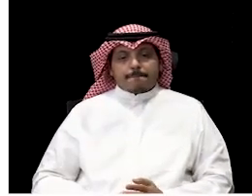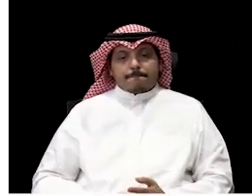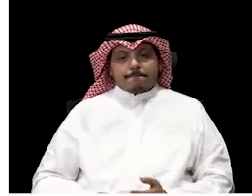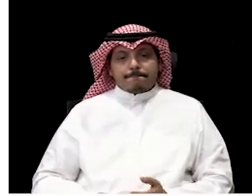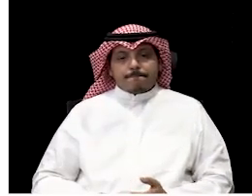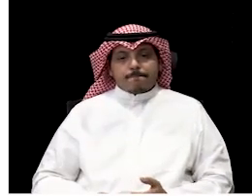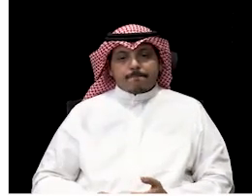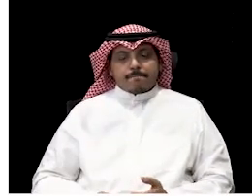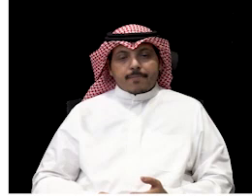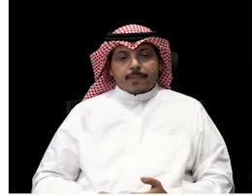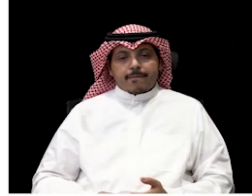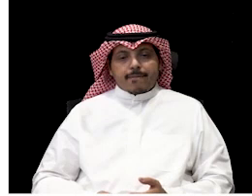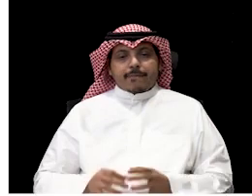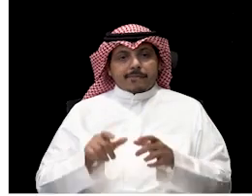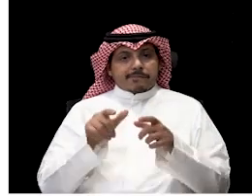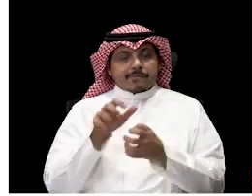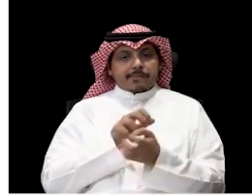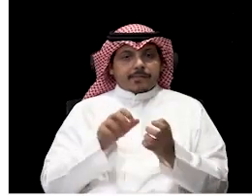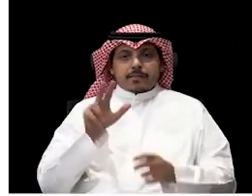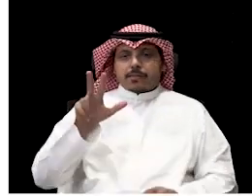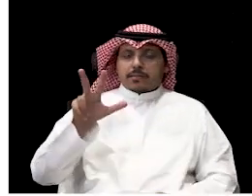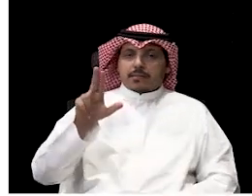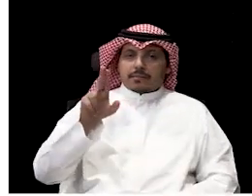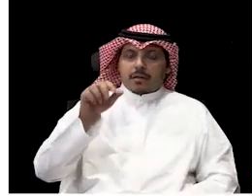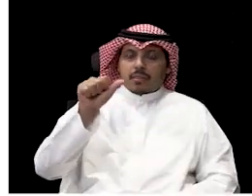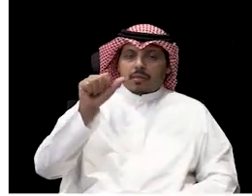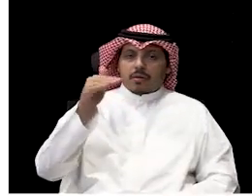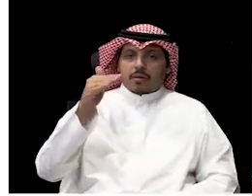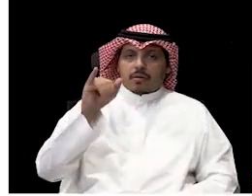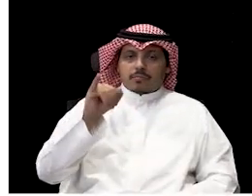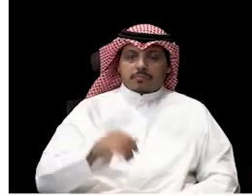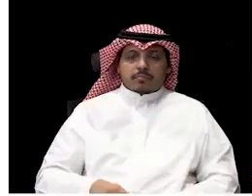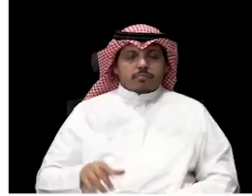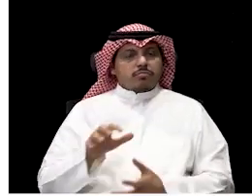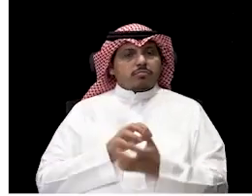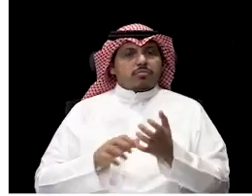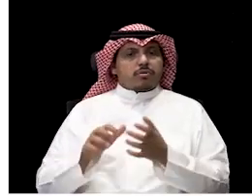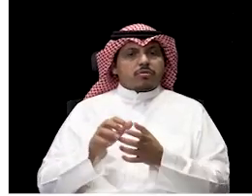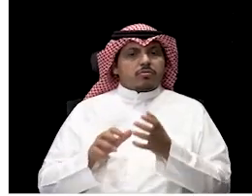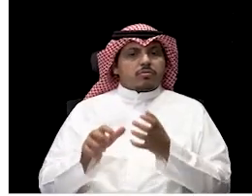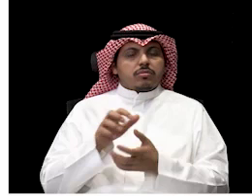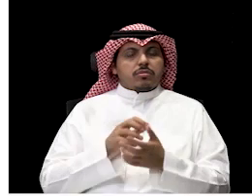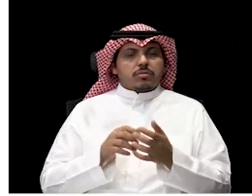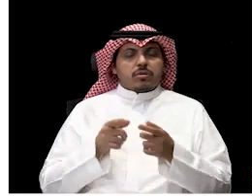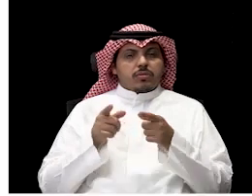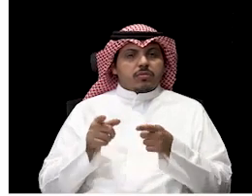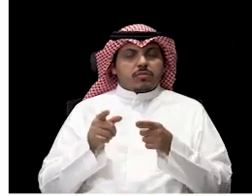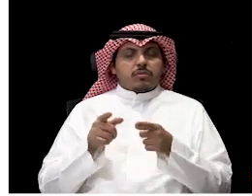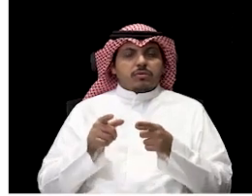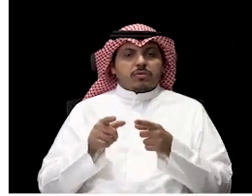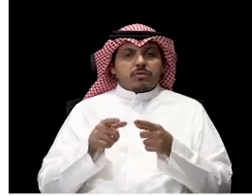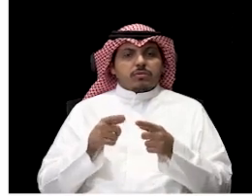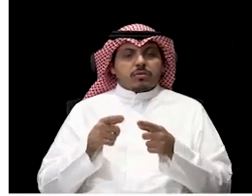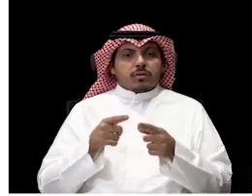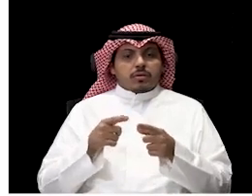مشكلة التضخم في صفحة رقم 131. التضخم هو من المشكلات الاقتصادية الناتجة عن